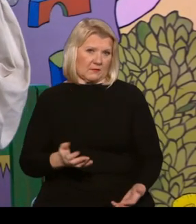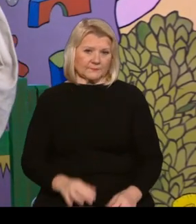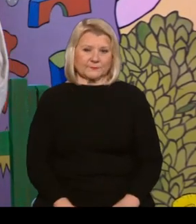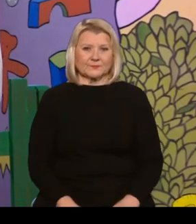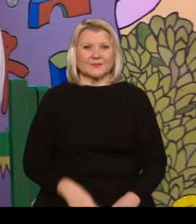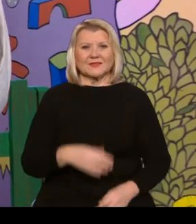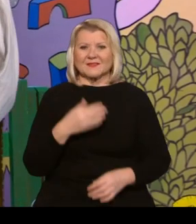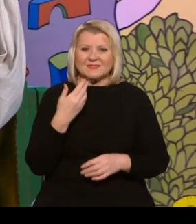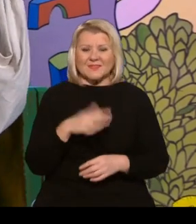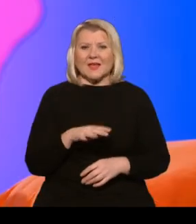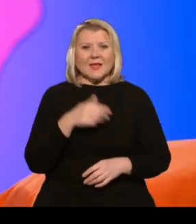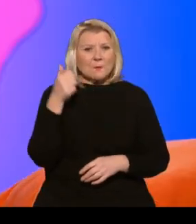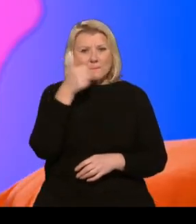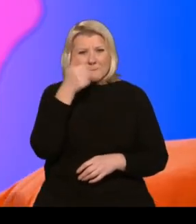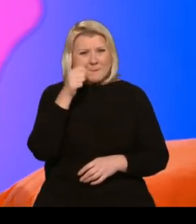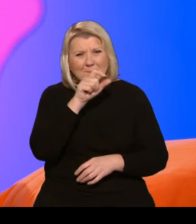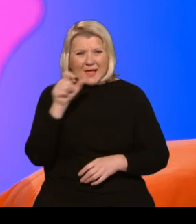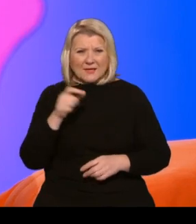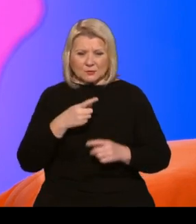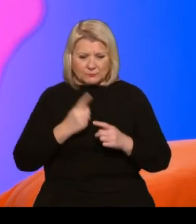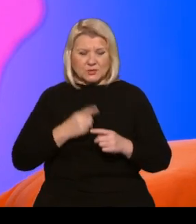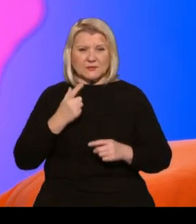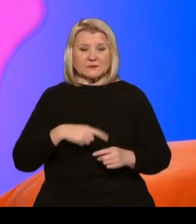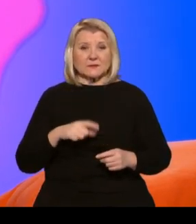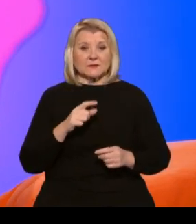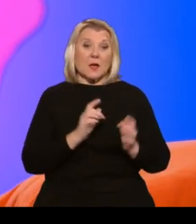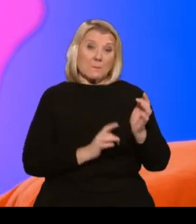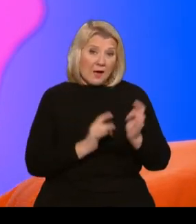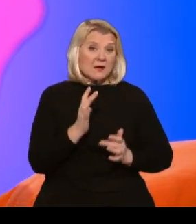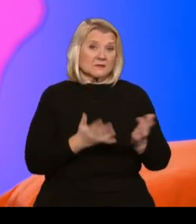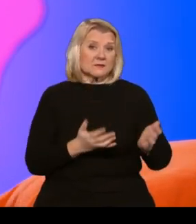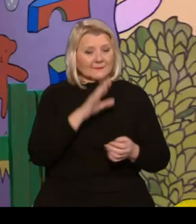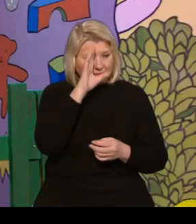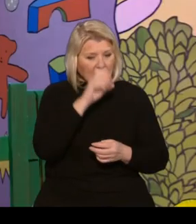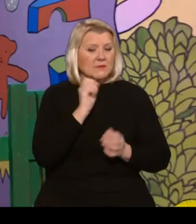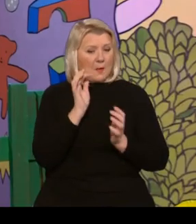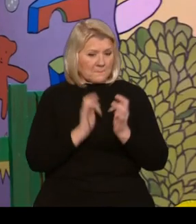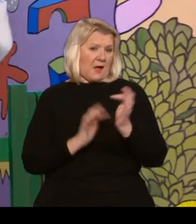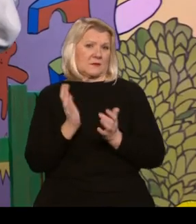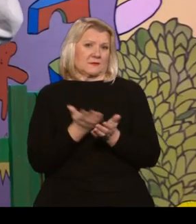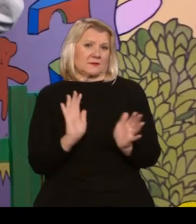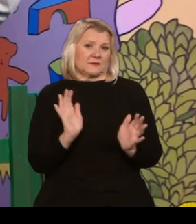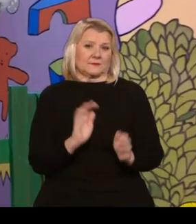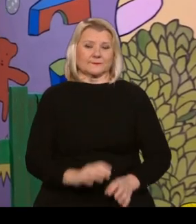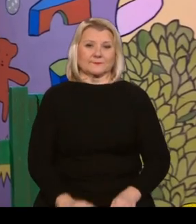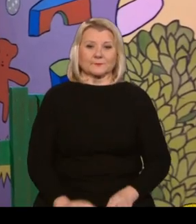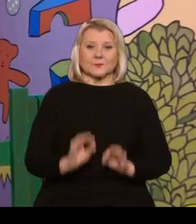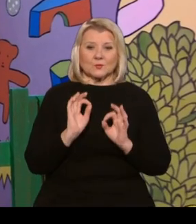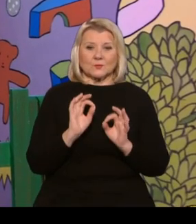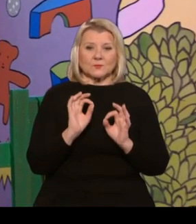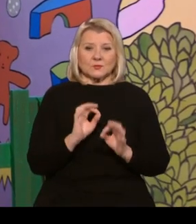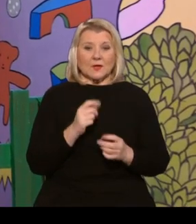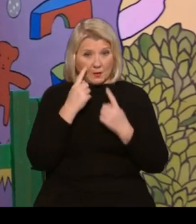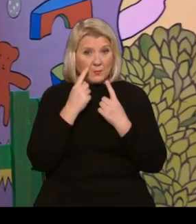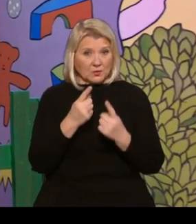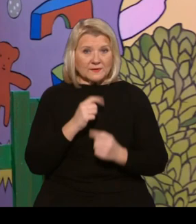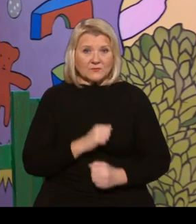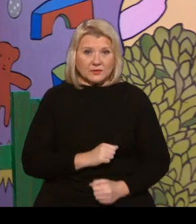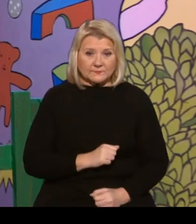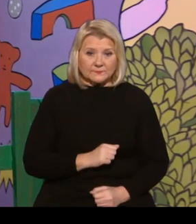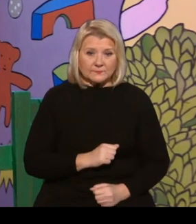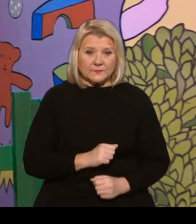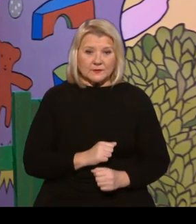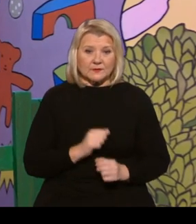Myslím, jak se jmenuju jménem. Aha, Martin. Děda Martin. Právě. Podívej, a